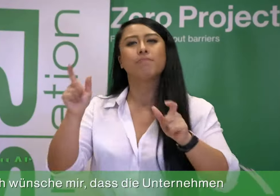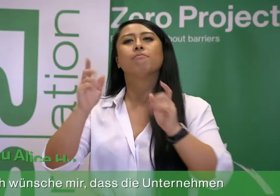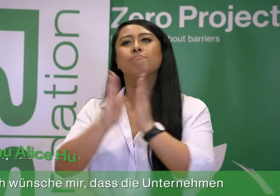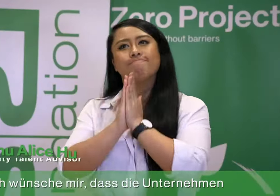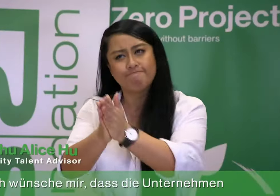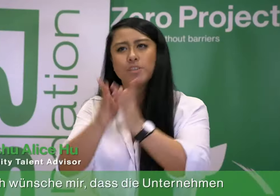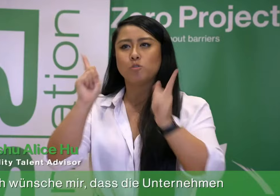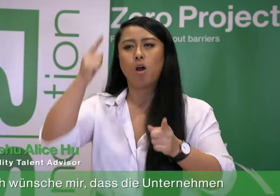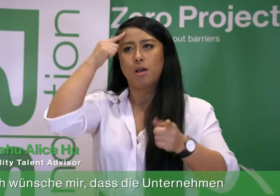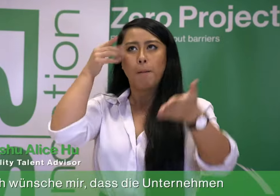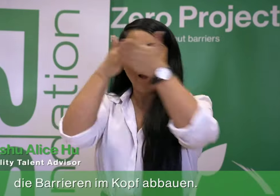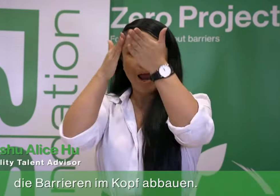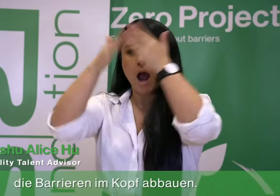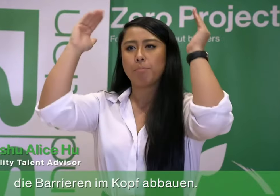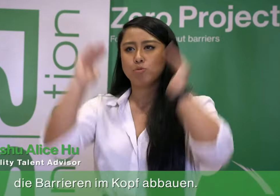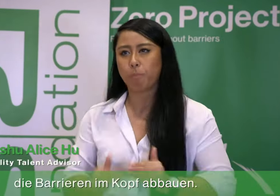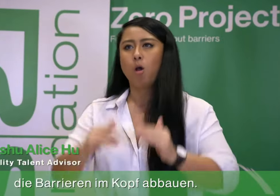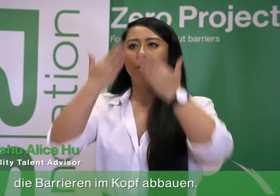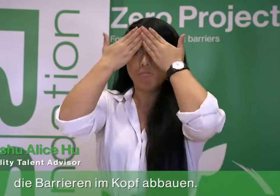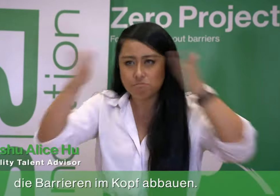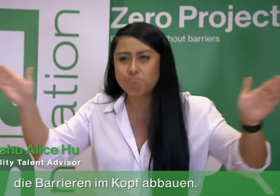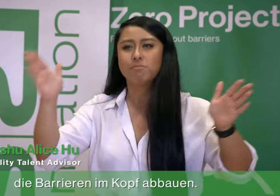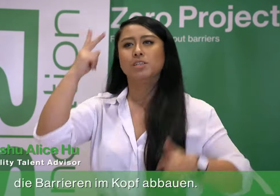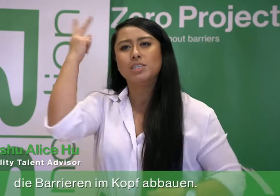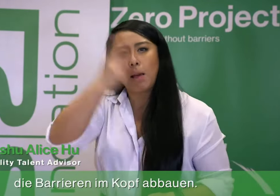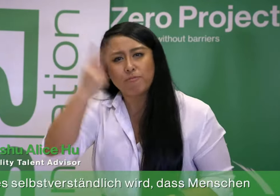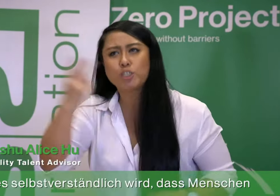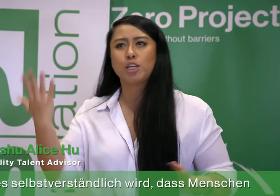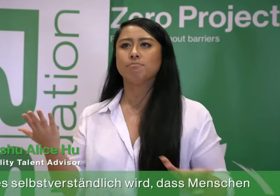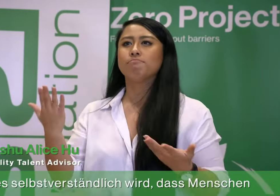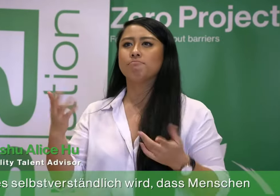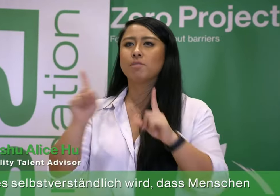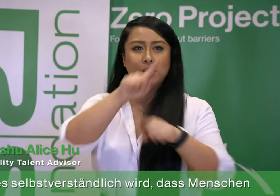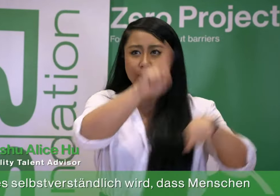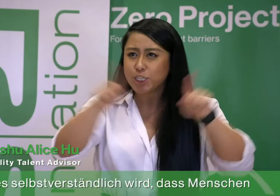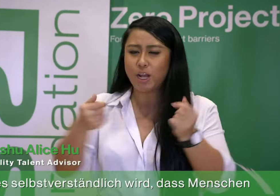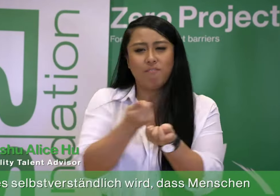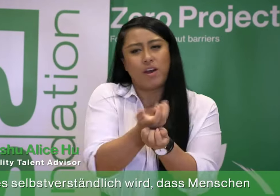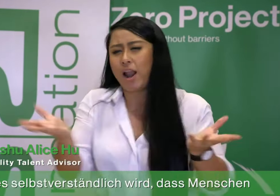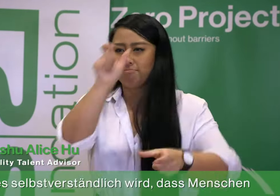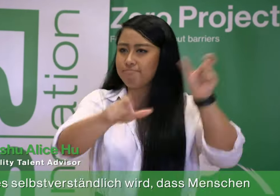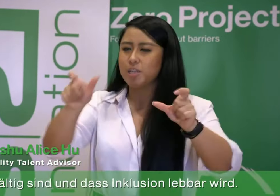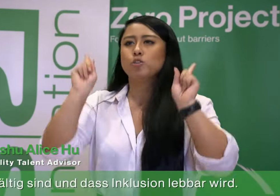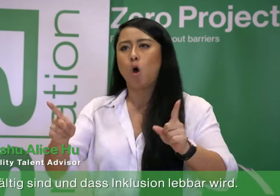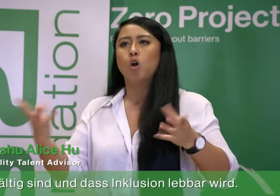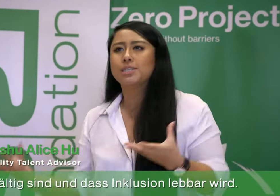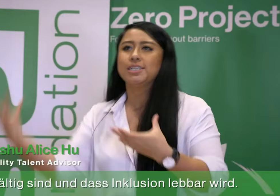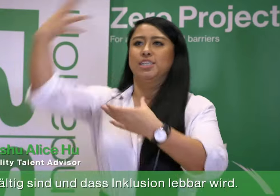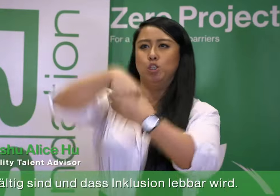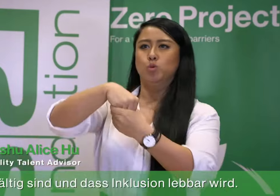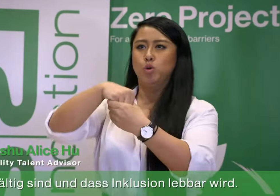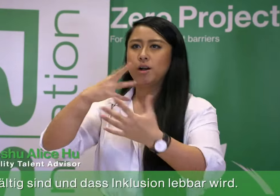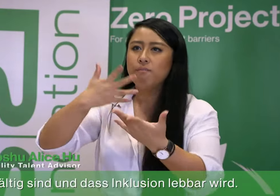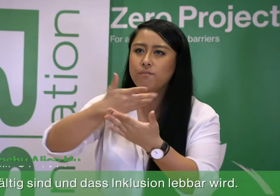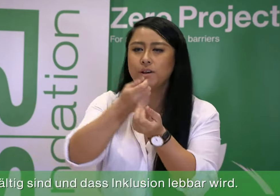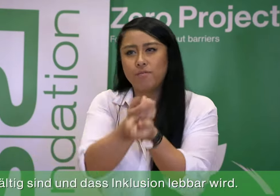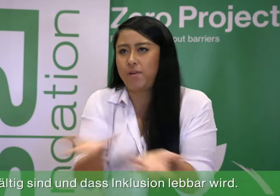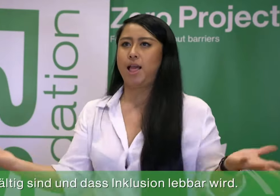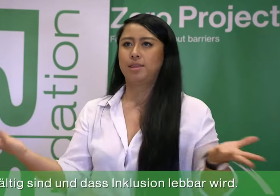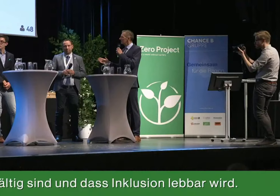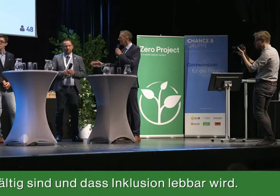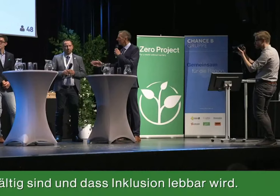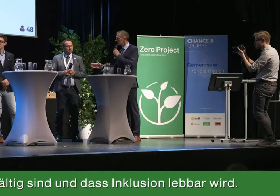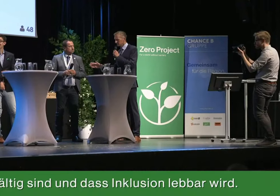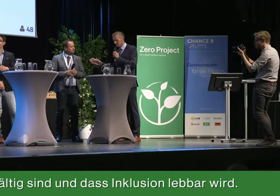Dass die Unternehmen die Barrieren im Kopf abbauen, dass es selbstverständlich wird, dass Menschen vielfältig sind und dass